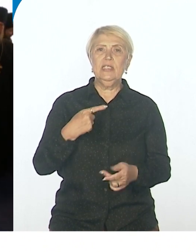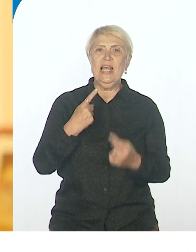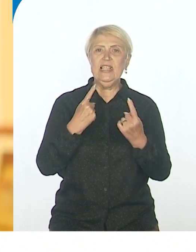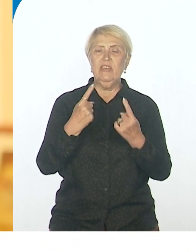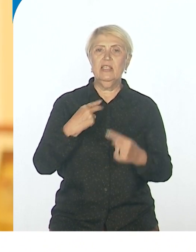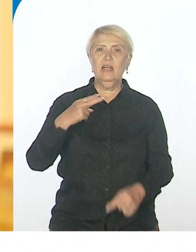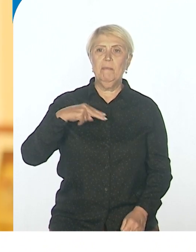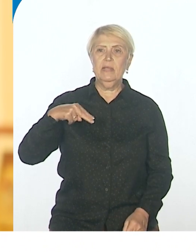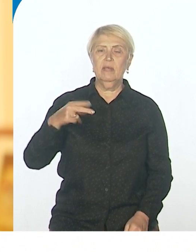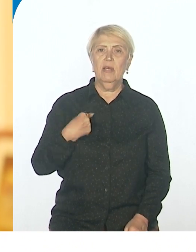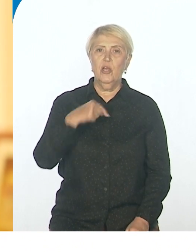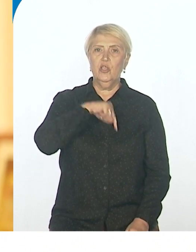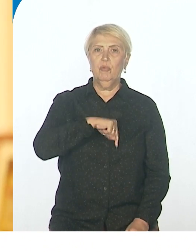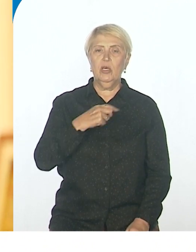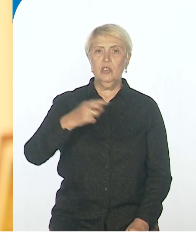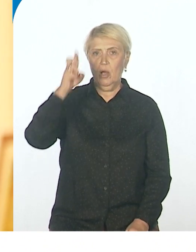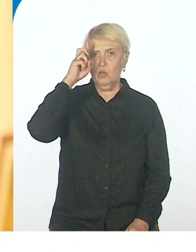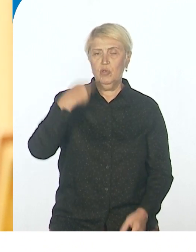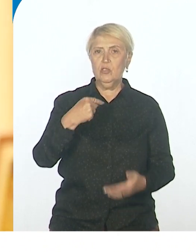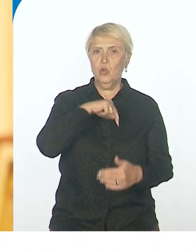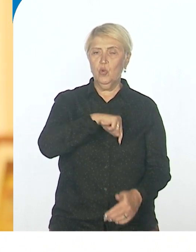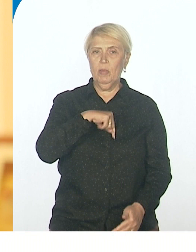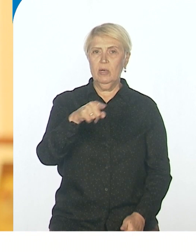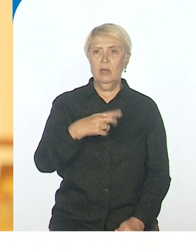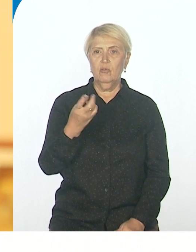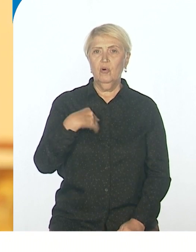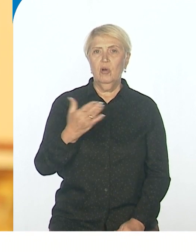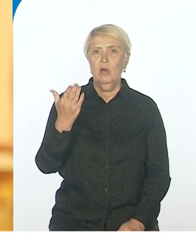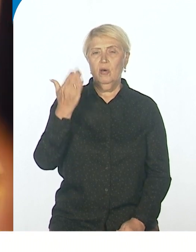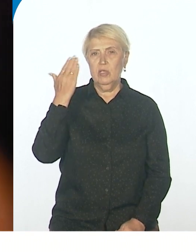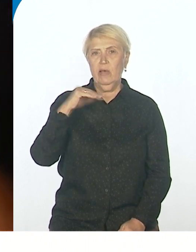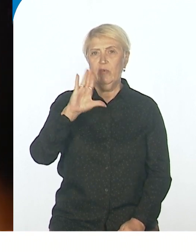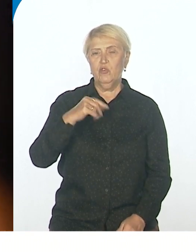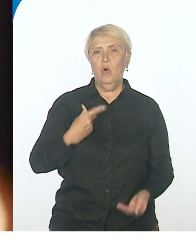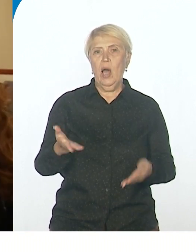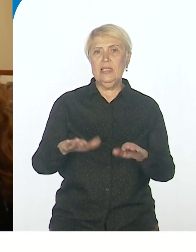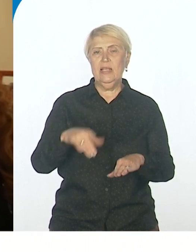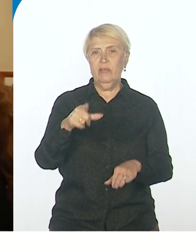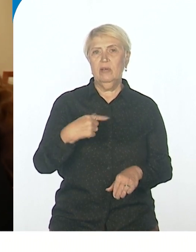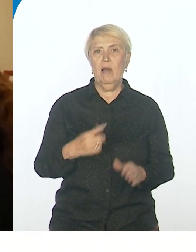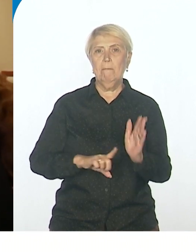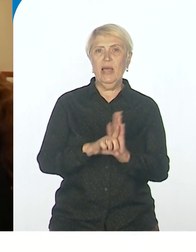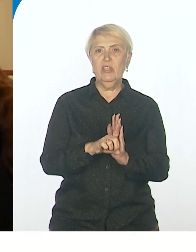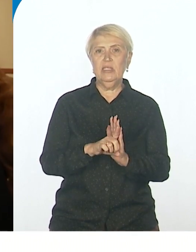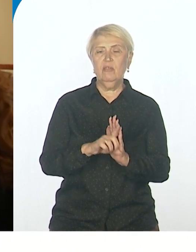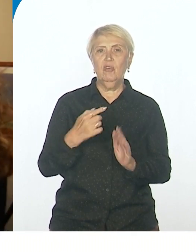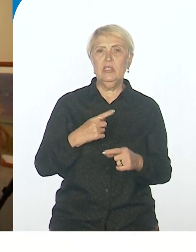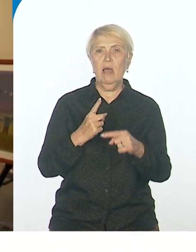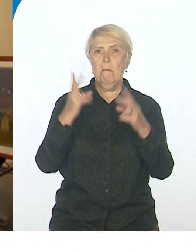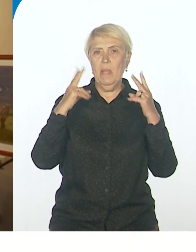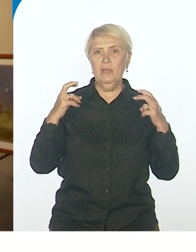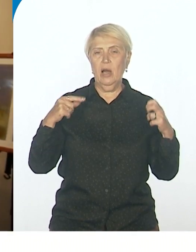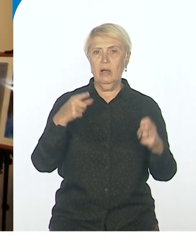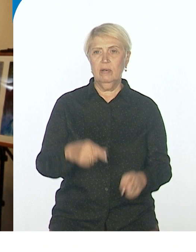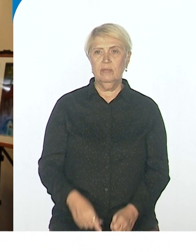депутатом Государственной Думы. Однако Валерий Бурков внезапно все оставил. Появился монах. Его нарекли именем